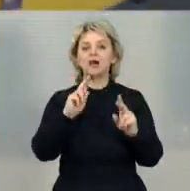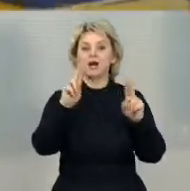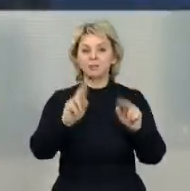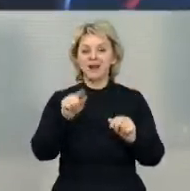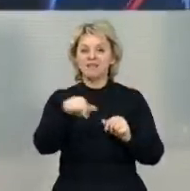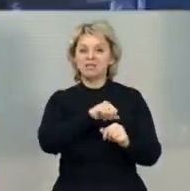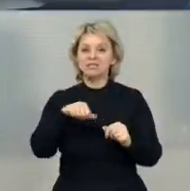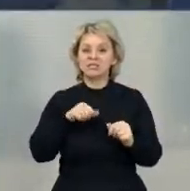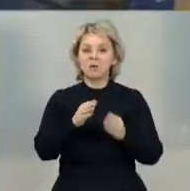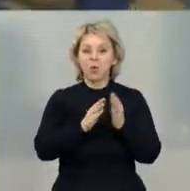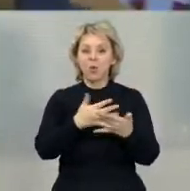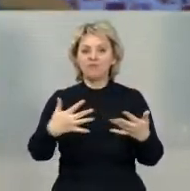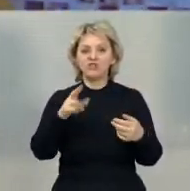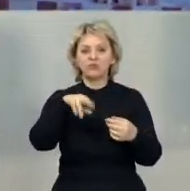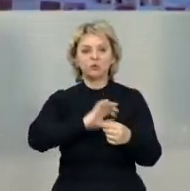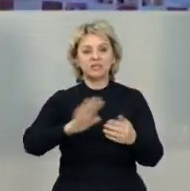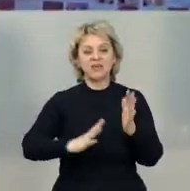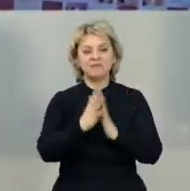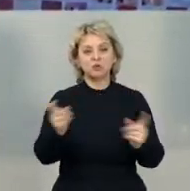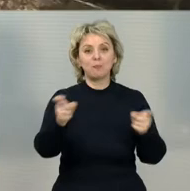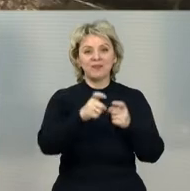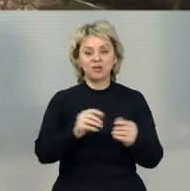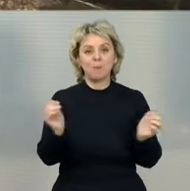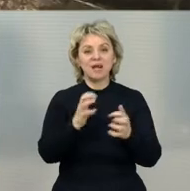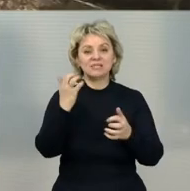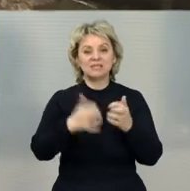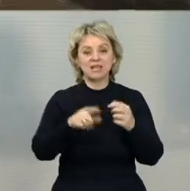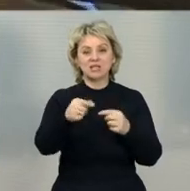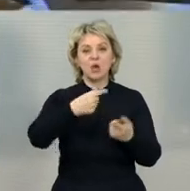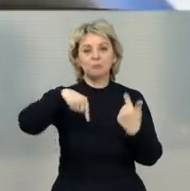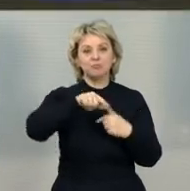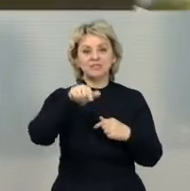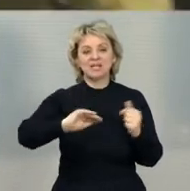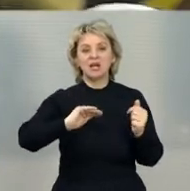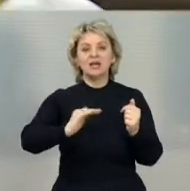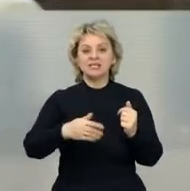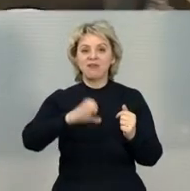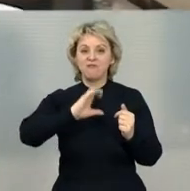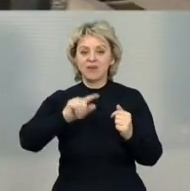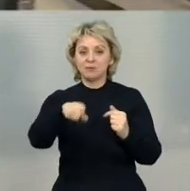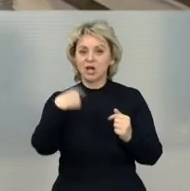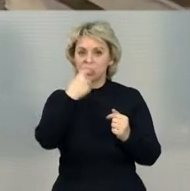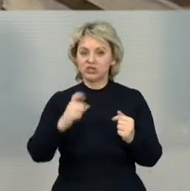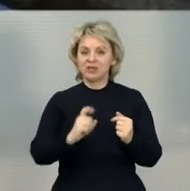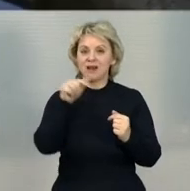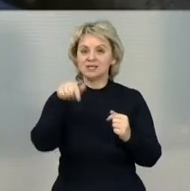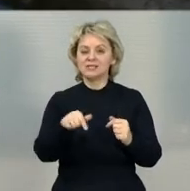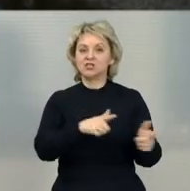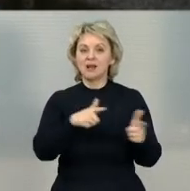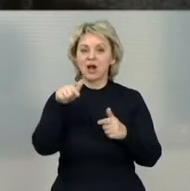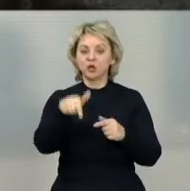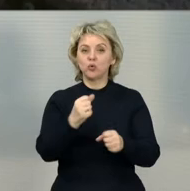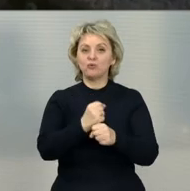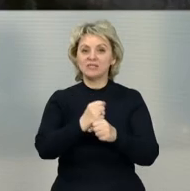правило, сами овощи и фрукты не выращивают, привлекают малый и средний бизнес. Крестьянско-фермерские и личные подсобные хозяйства,